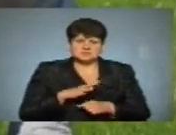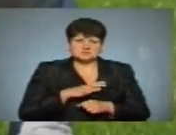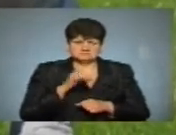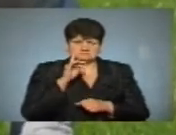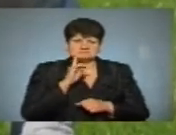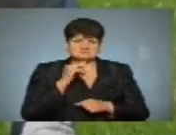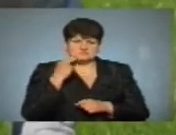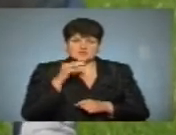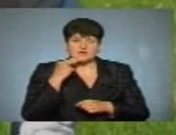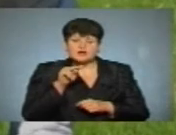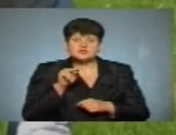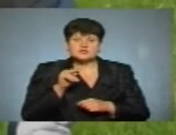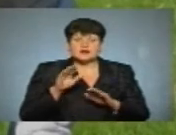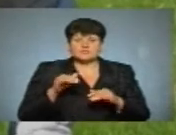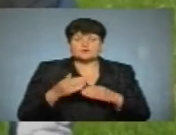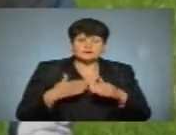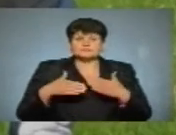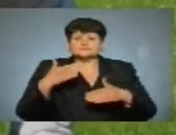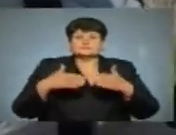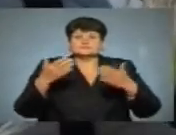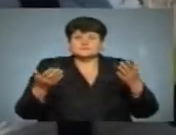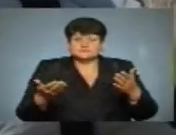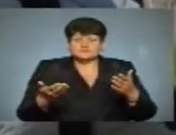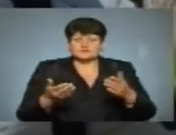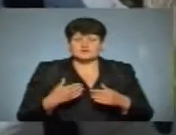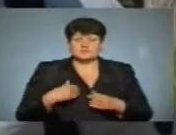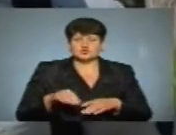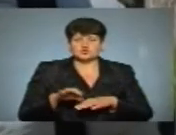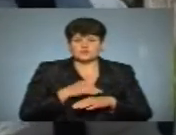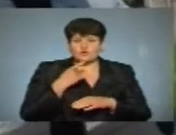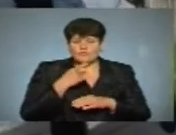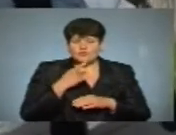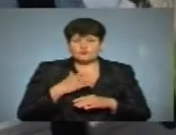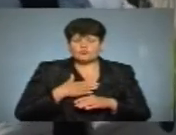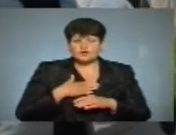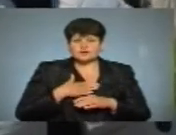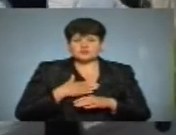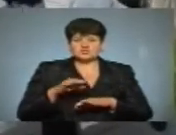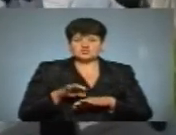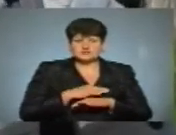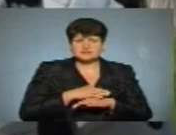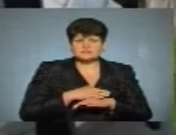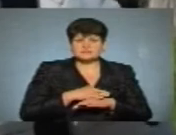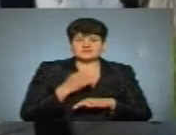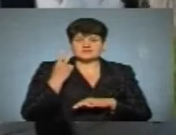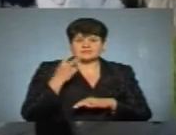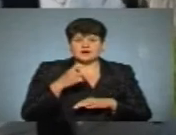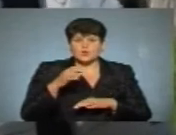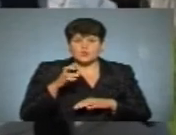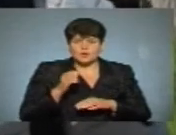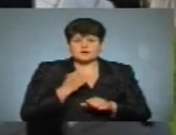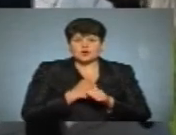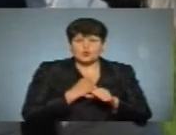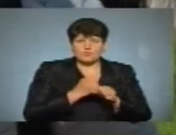мобільніше, краще, а потім і пішло, називається. Як мій чоловік каже, моєї жінки, каже, два хобі. Це